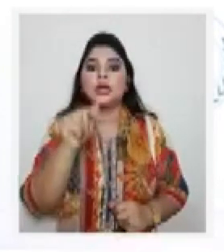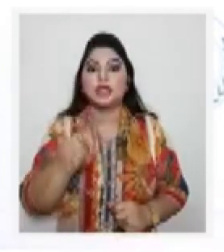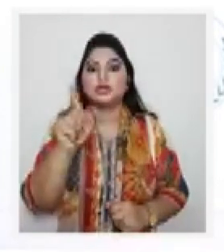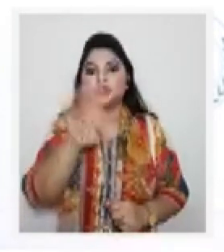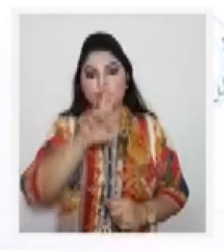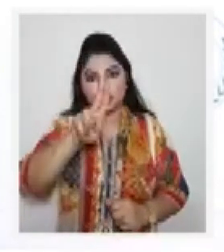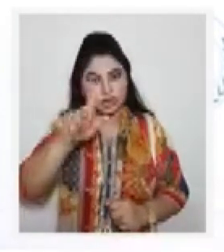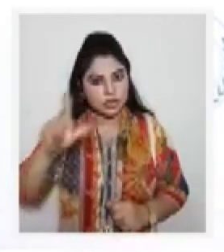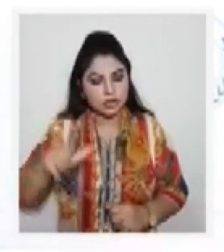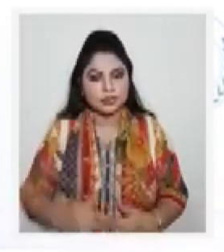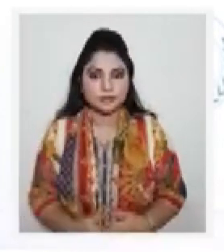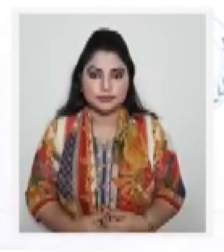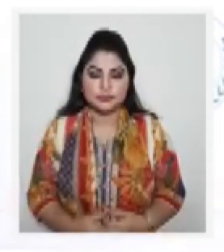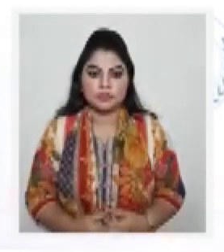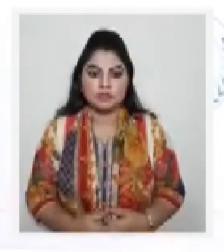আর 27 জুন 2020,